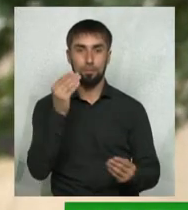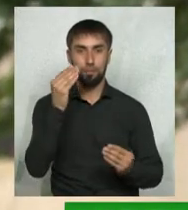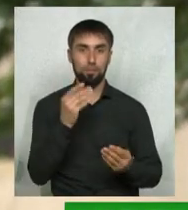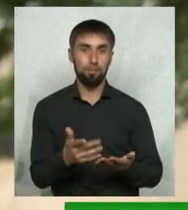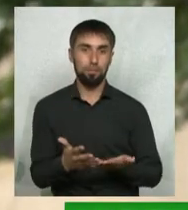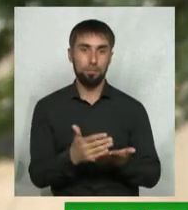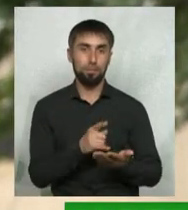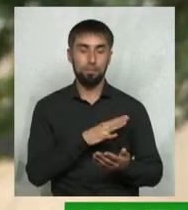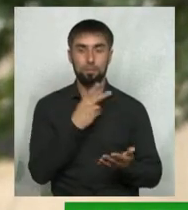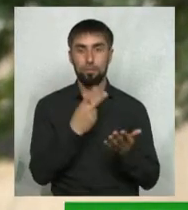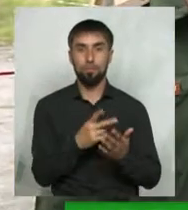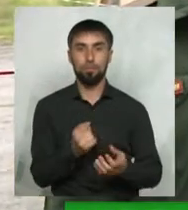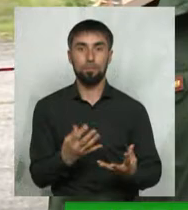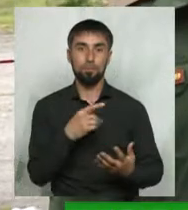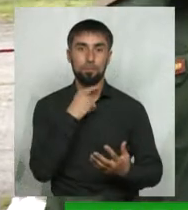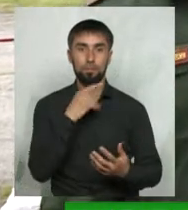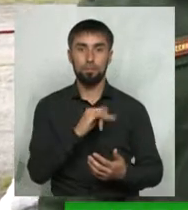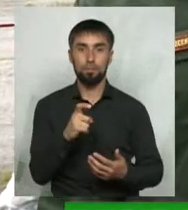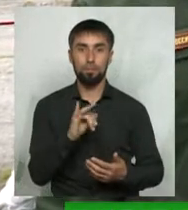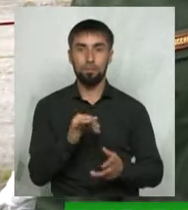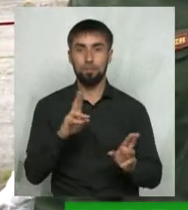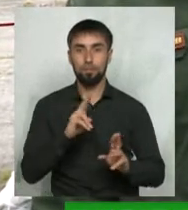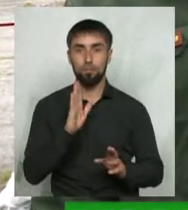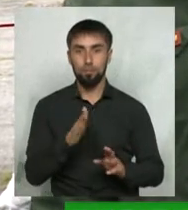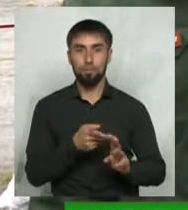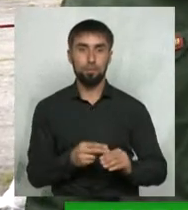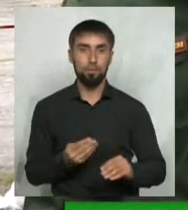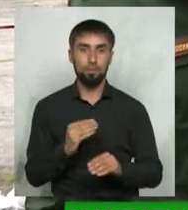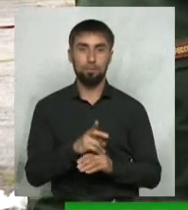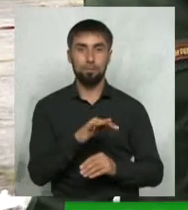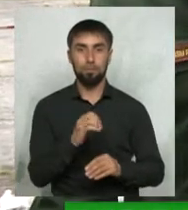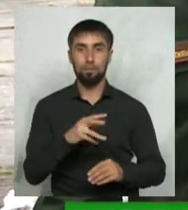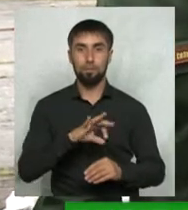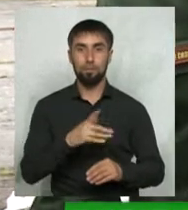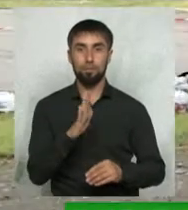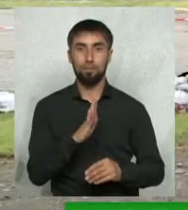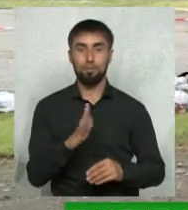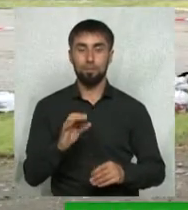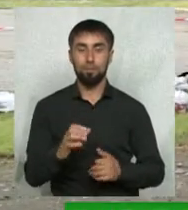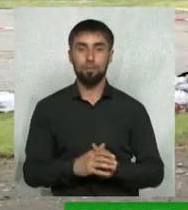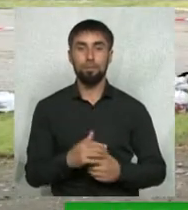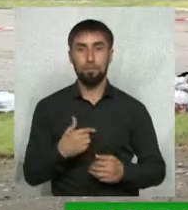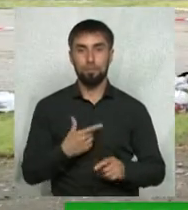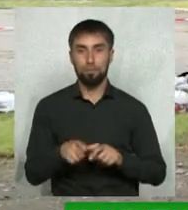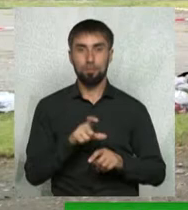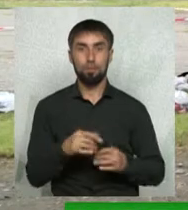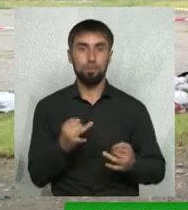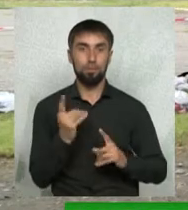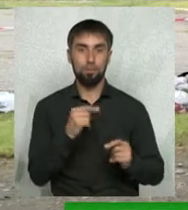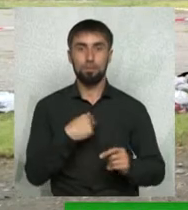собирается показать, насколько ингушский дух и дисциплина будет дополнять боевую мощь ВВС.